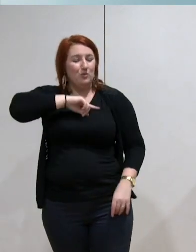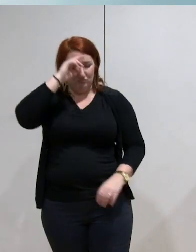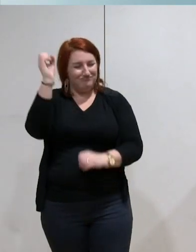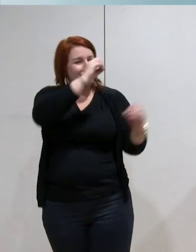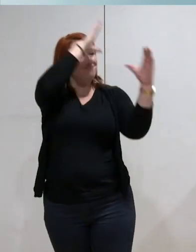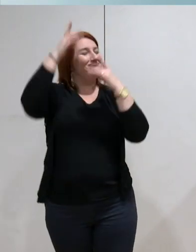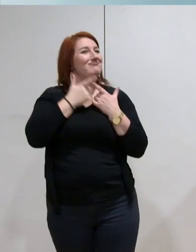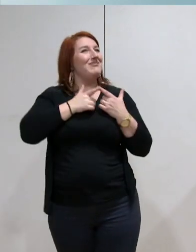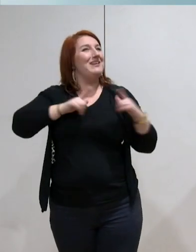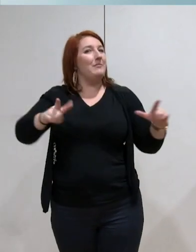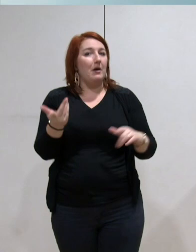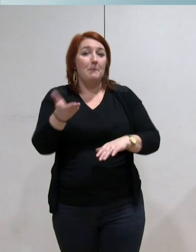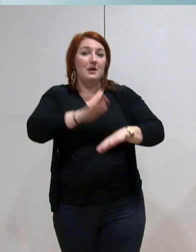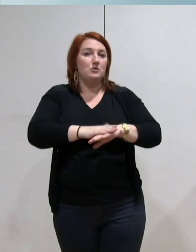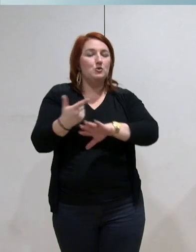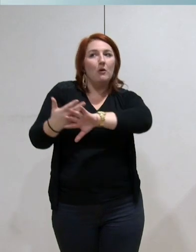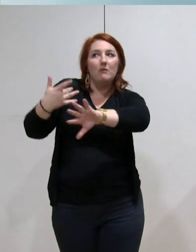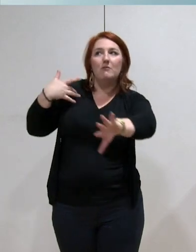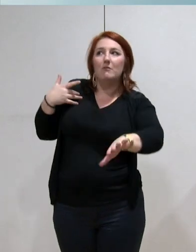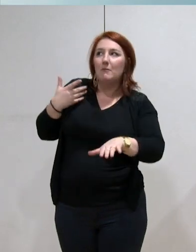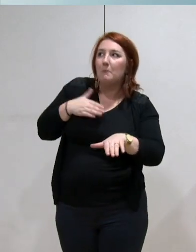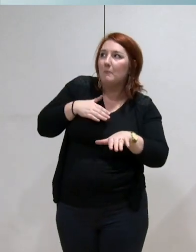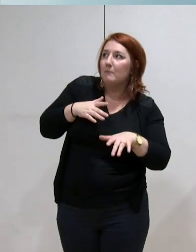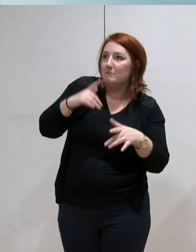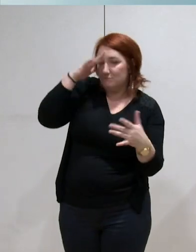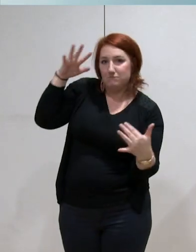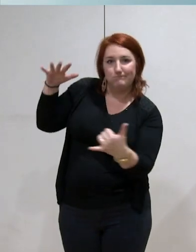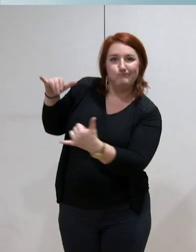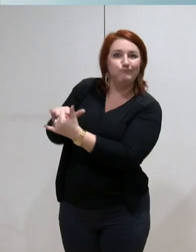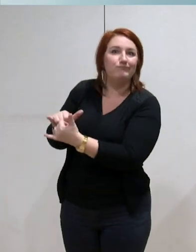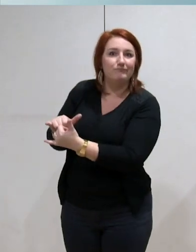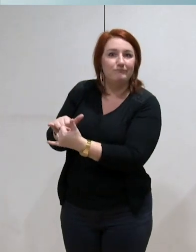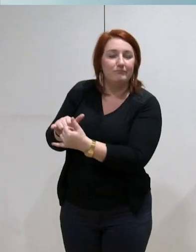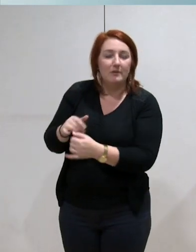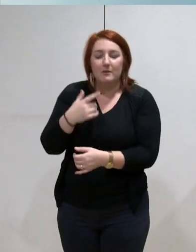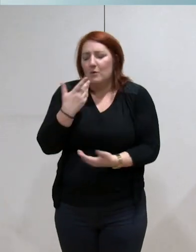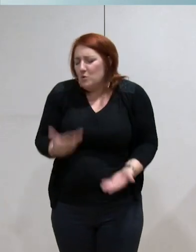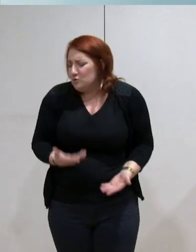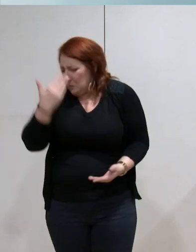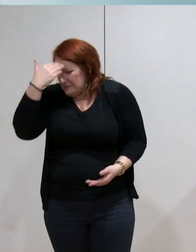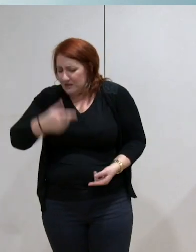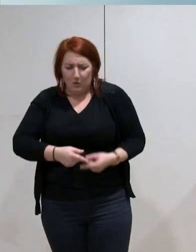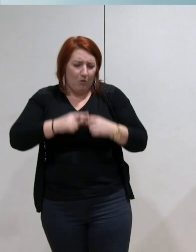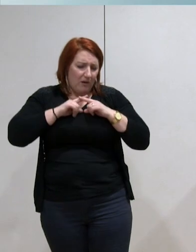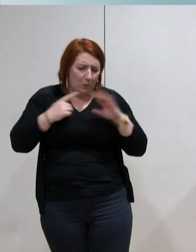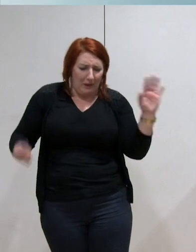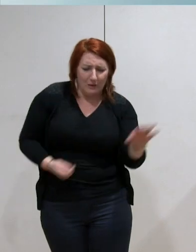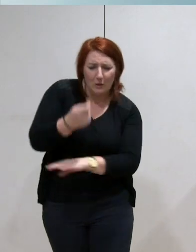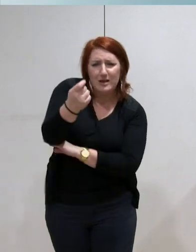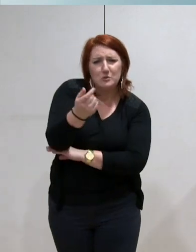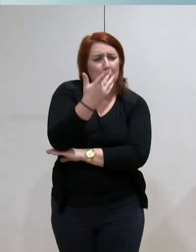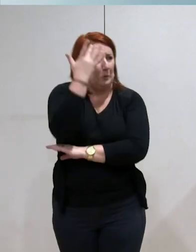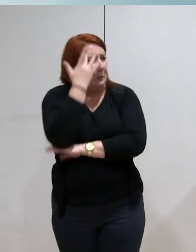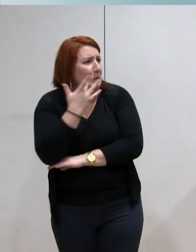causes qui nous déterminent et nous avons aujourd'hui la conviction que par l'éducation la culture et le sport nous